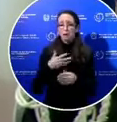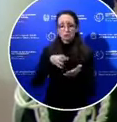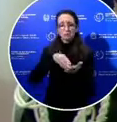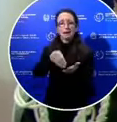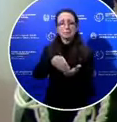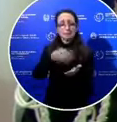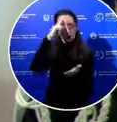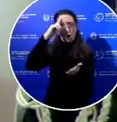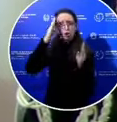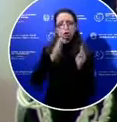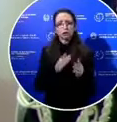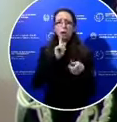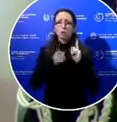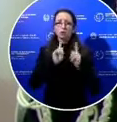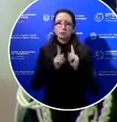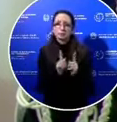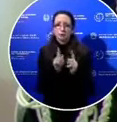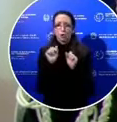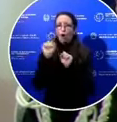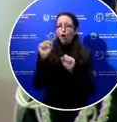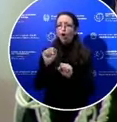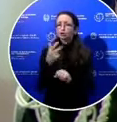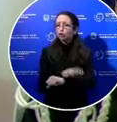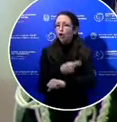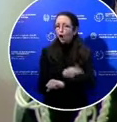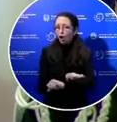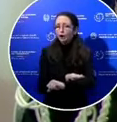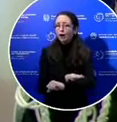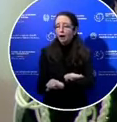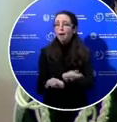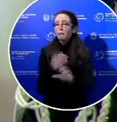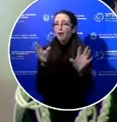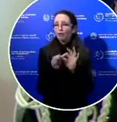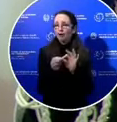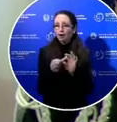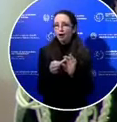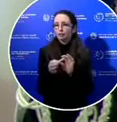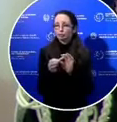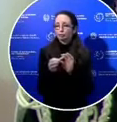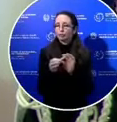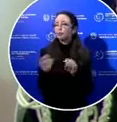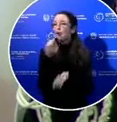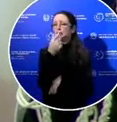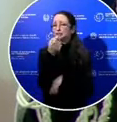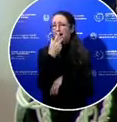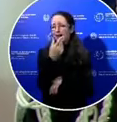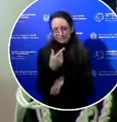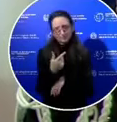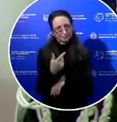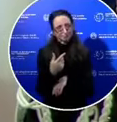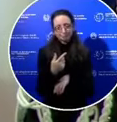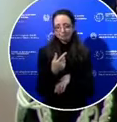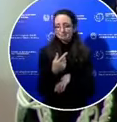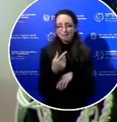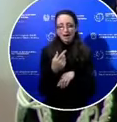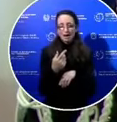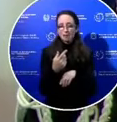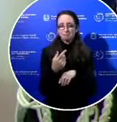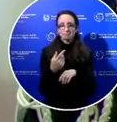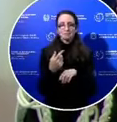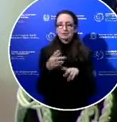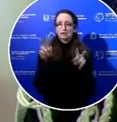sulle politiche antidroghe, che guarda le sostanze, ma oggi sappiamo che lo spettro è più ampio e di altro tipo. E quindi